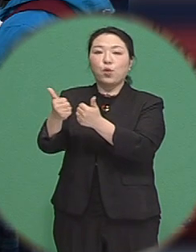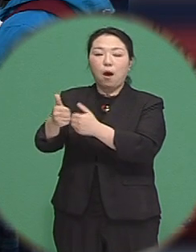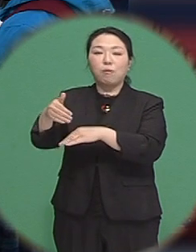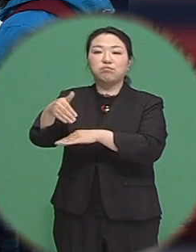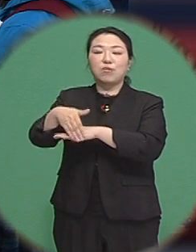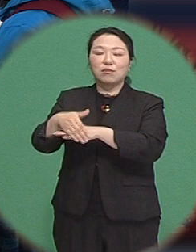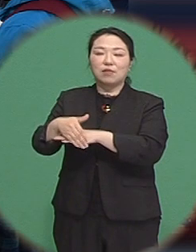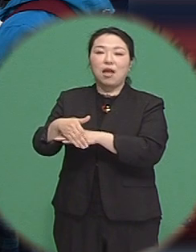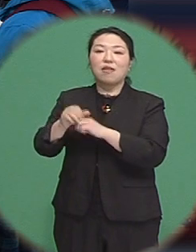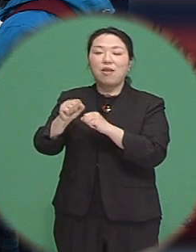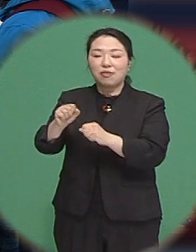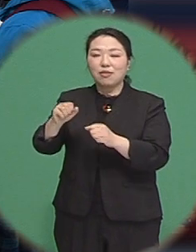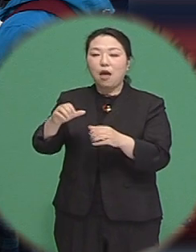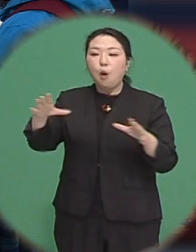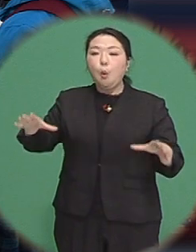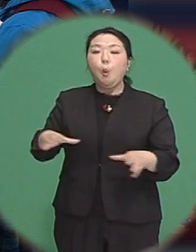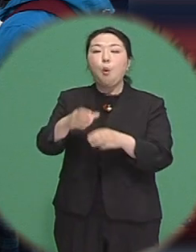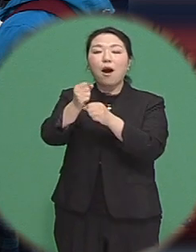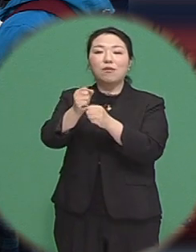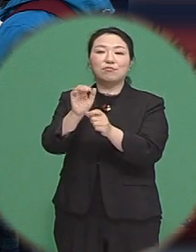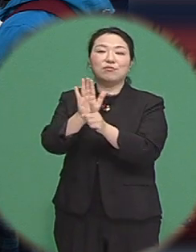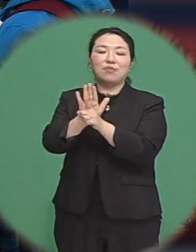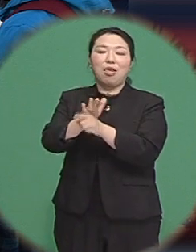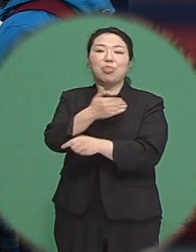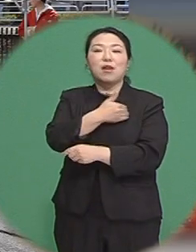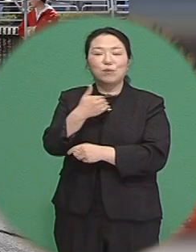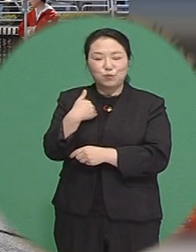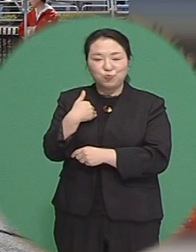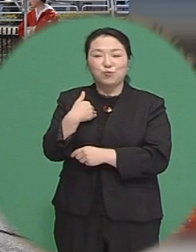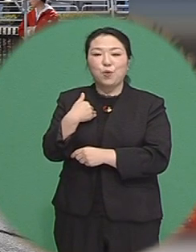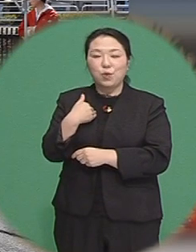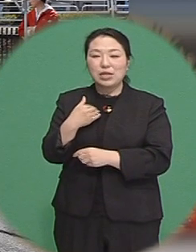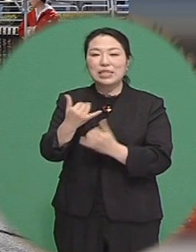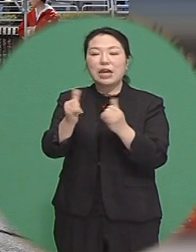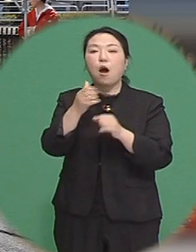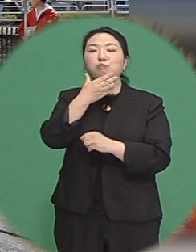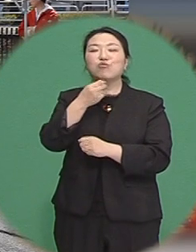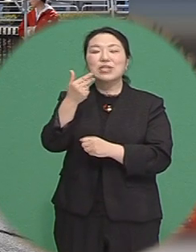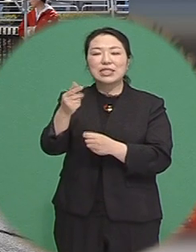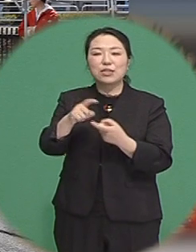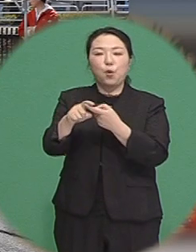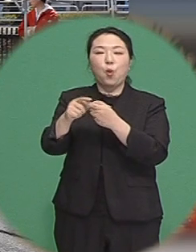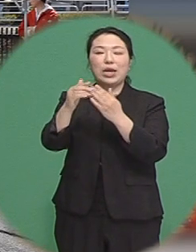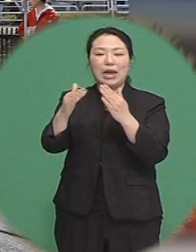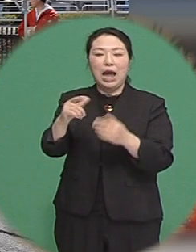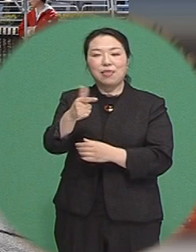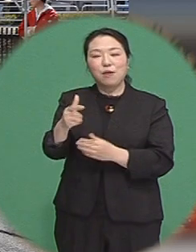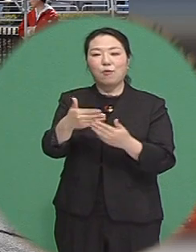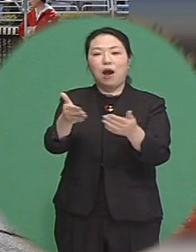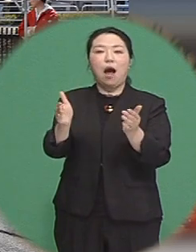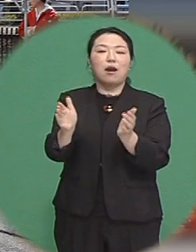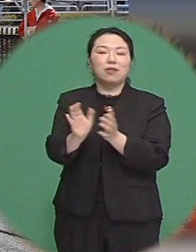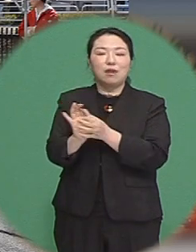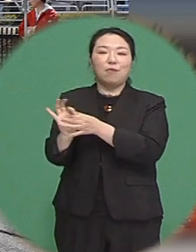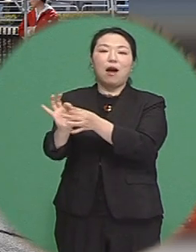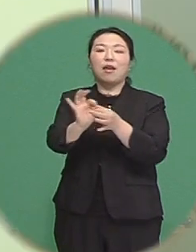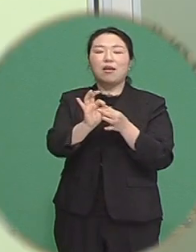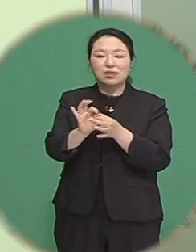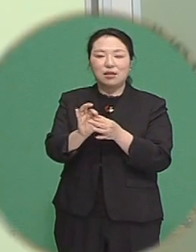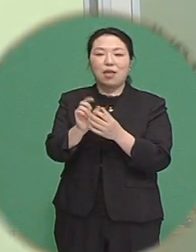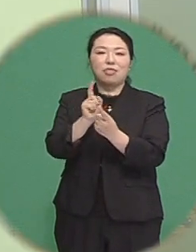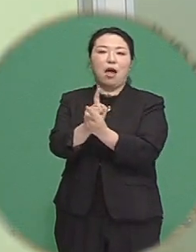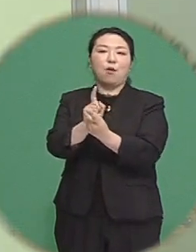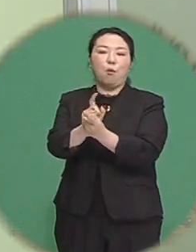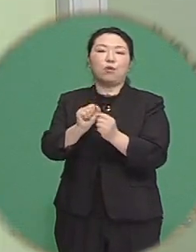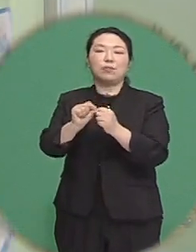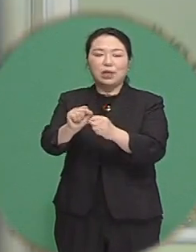包括的な支援が可能となるよう社会福祉協議会等の関係団体と連携して対応していきますまた